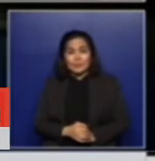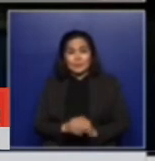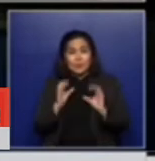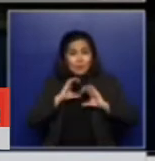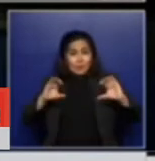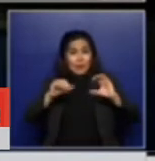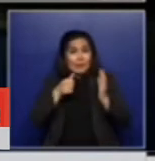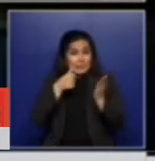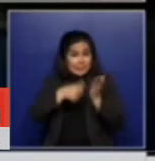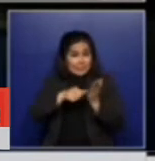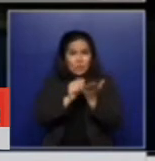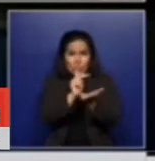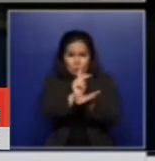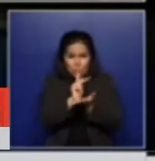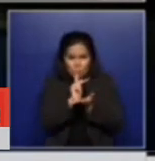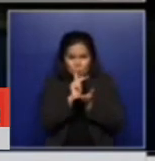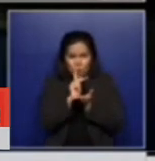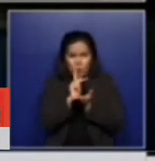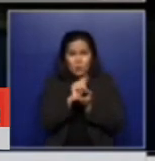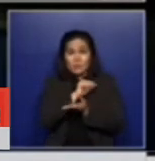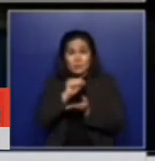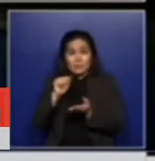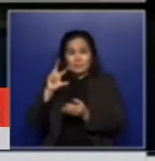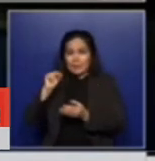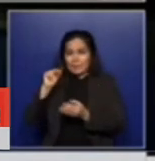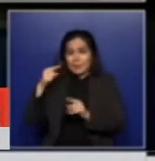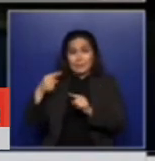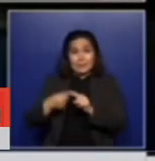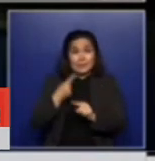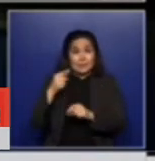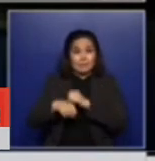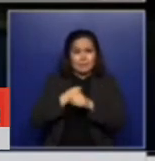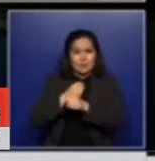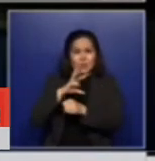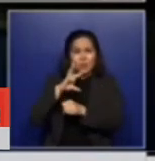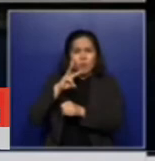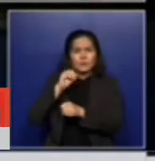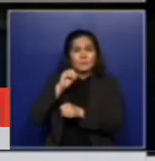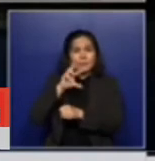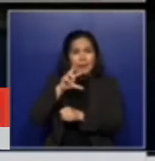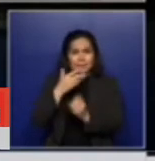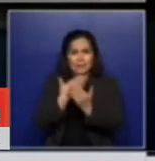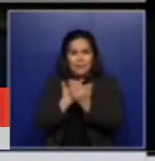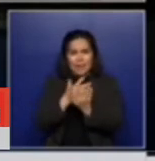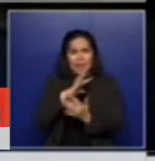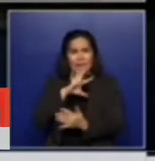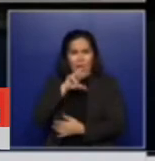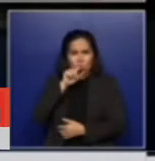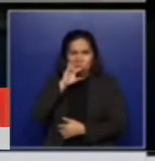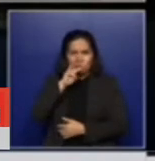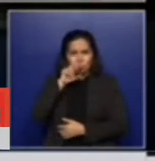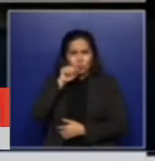สิ้นสุดวันที่31มกราคม63เนี่ยนะครับจำนวน 5.68 ล้านบาทเนี่ย